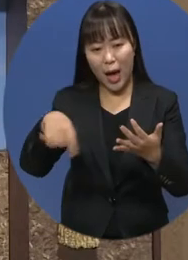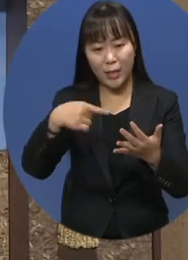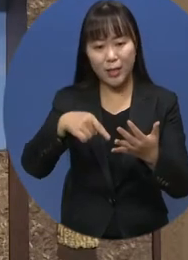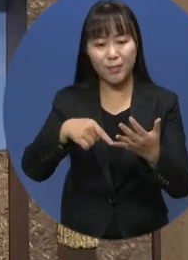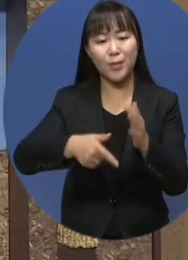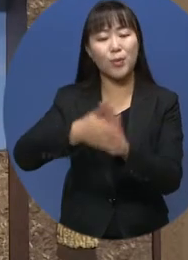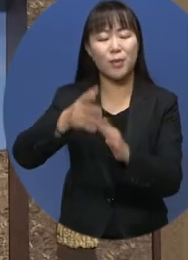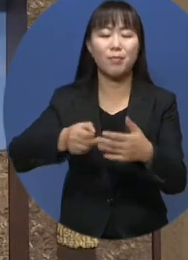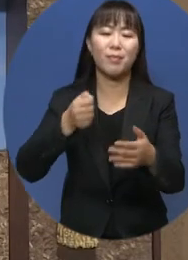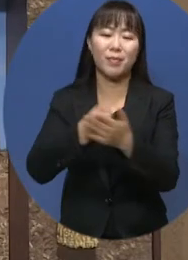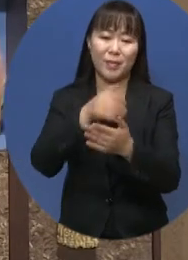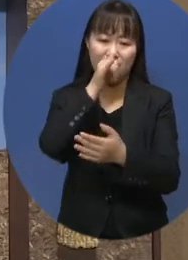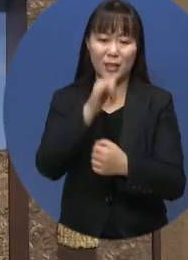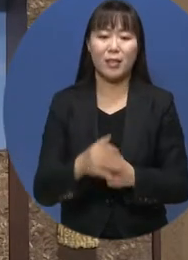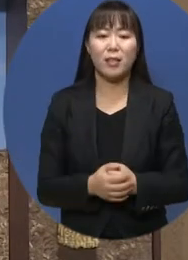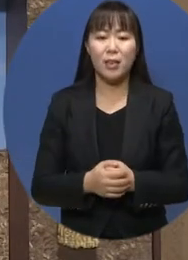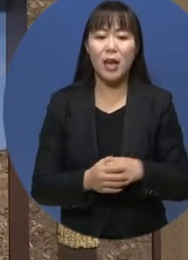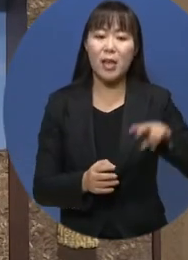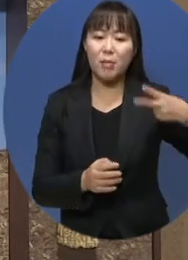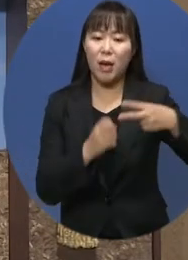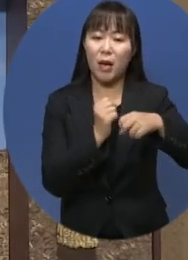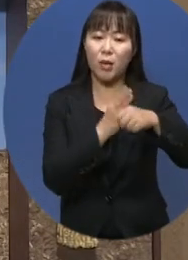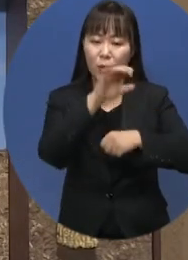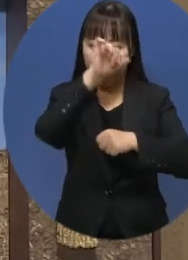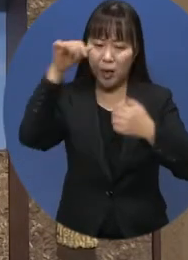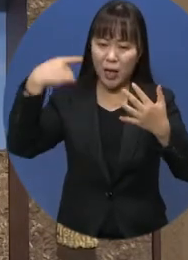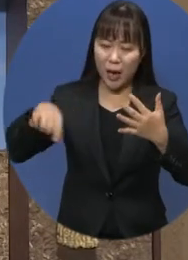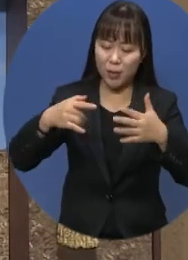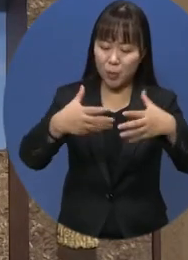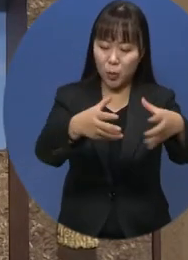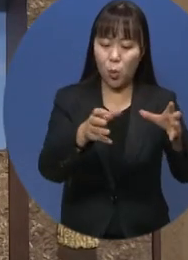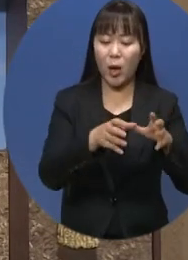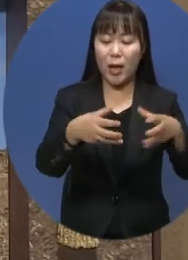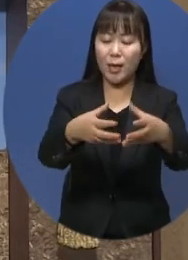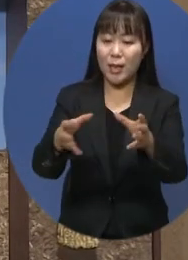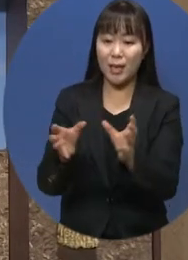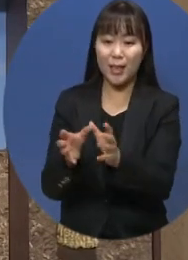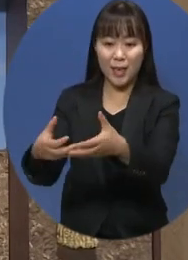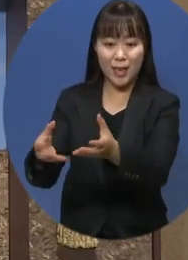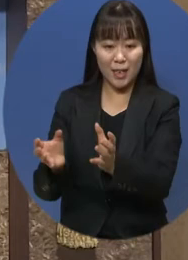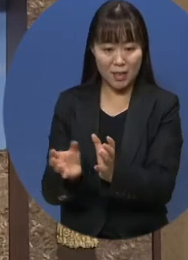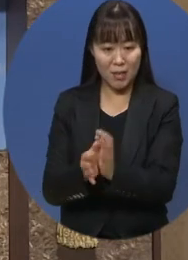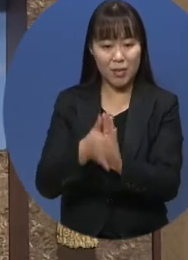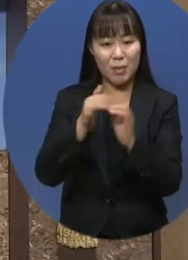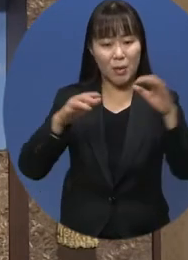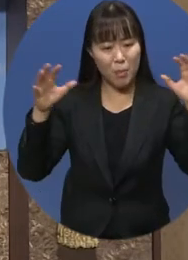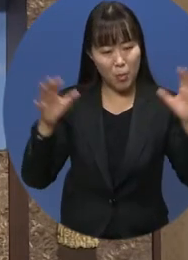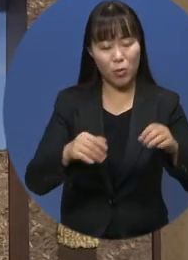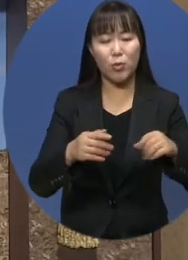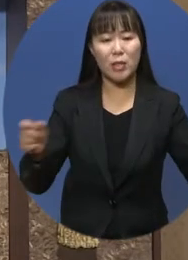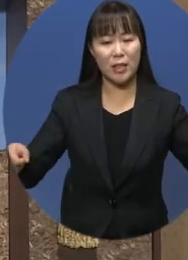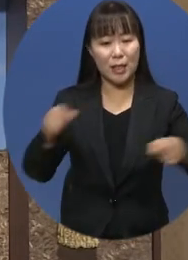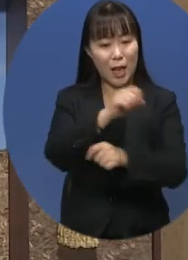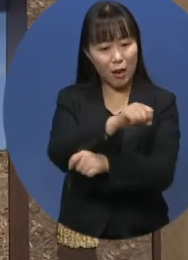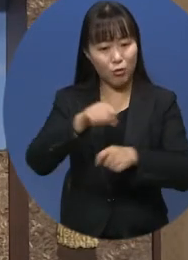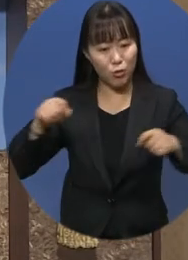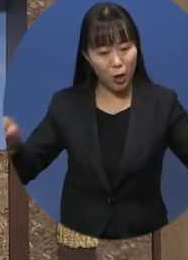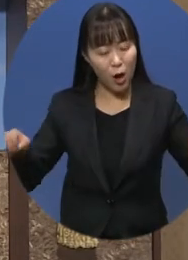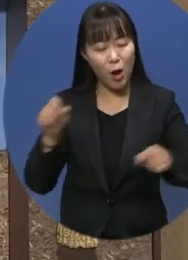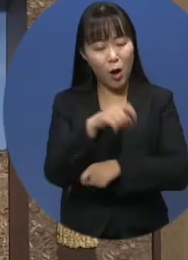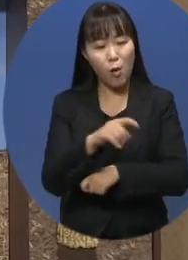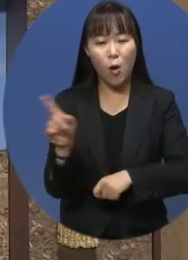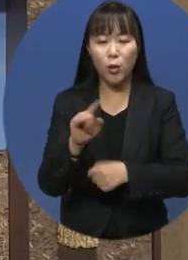돼 있어요 그래서 200개가 넘는 평생 화소 동아리 해서 우리 시민들이 모여서 장구도 치고